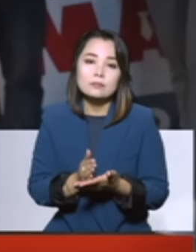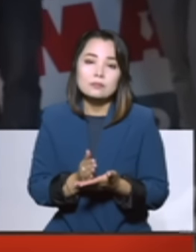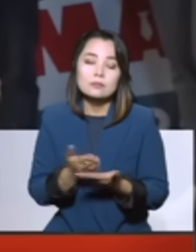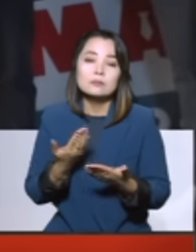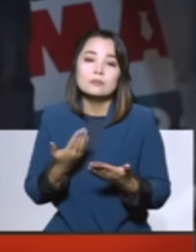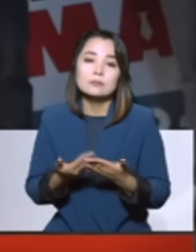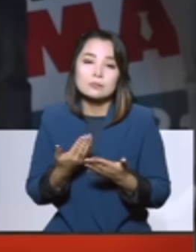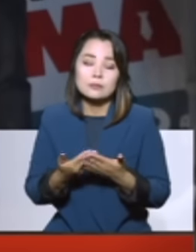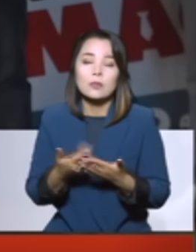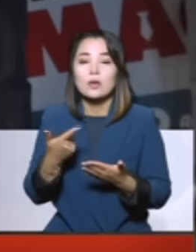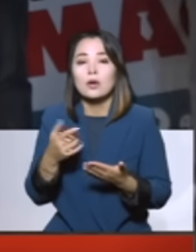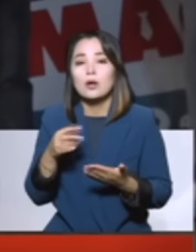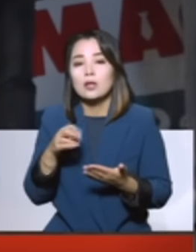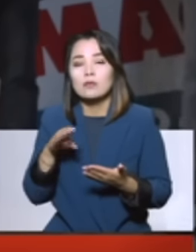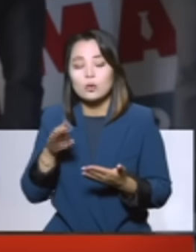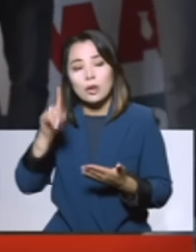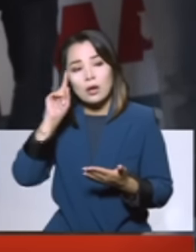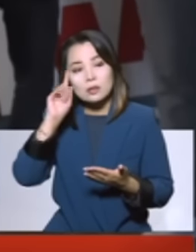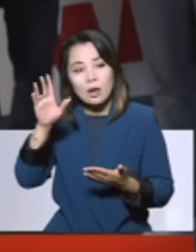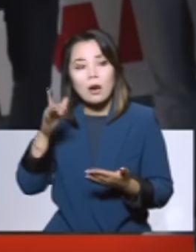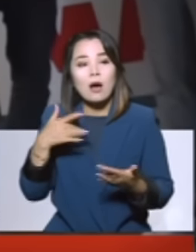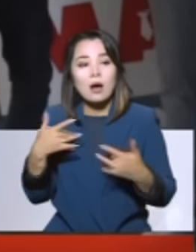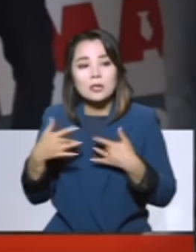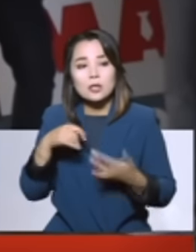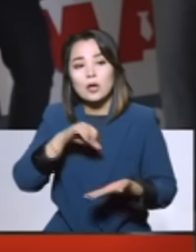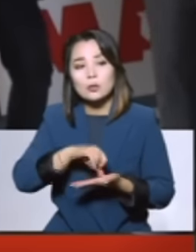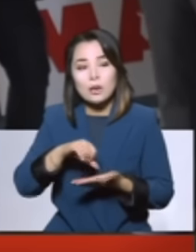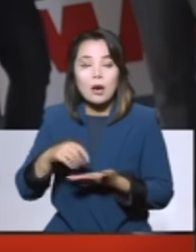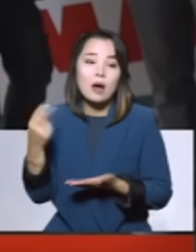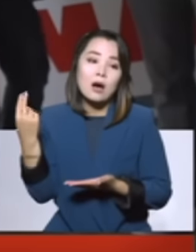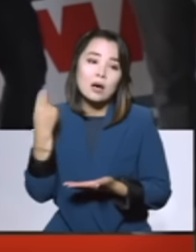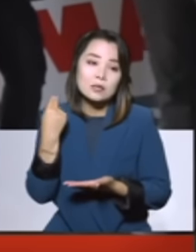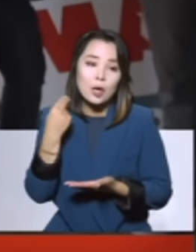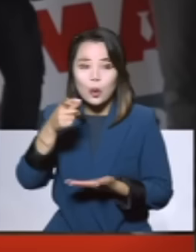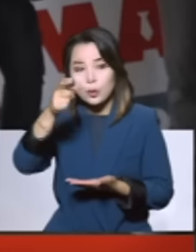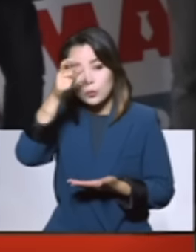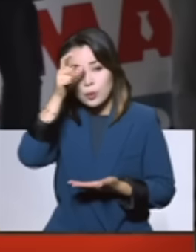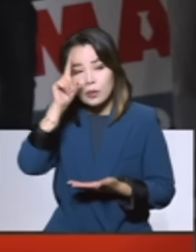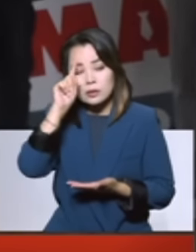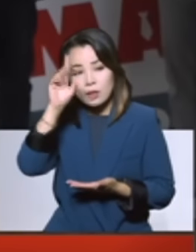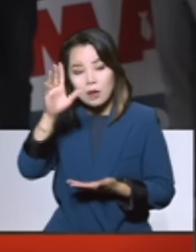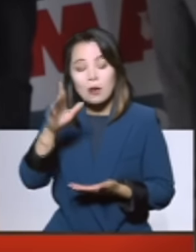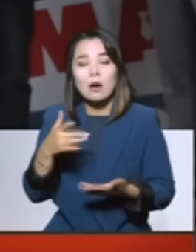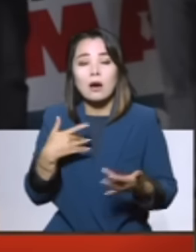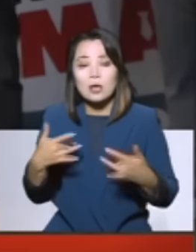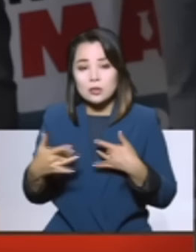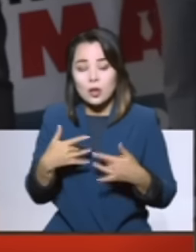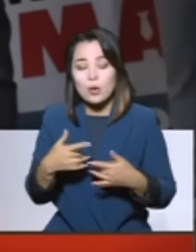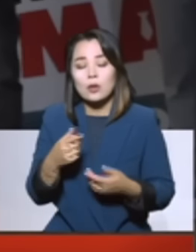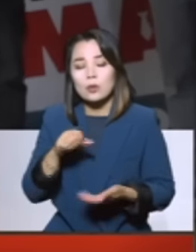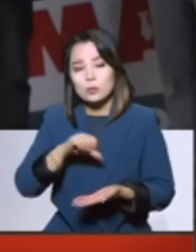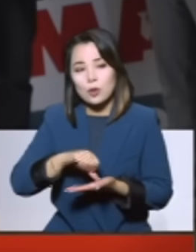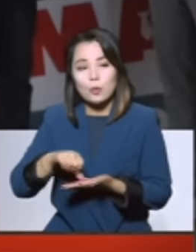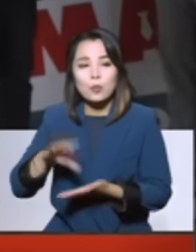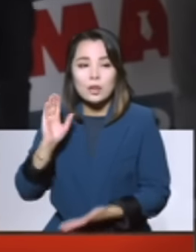Мысалы Голливудтың танымал актерлары және Англия, Түркияның танымал актерлары ойнайды.